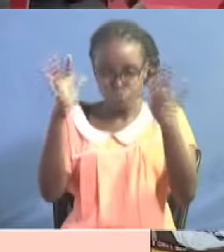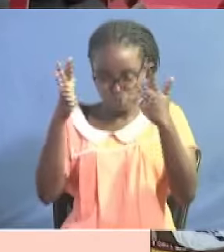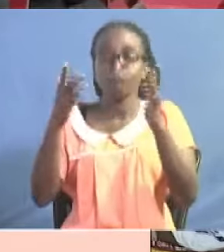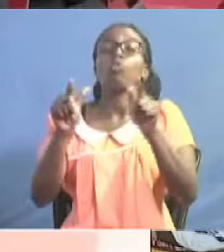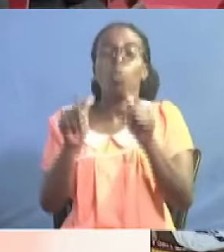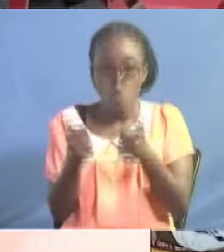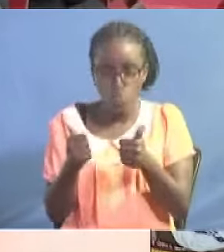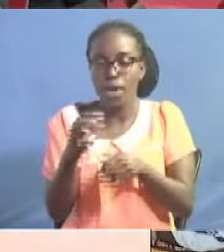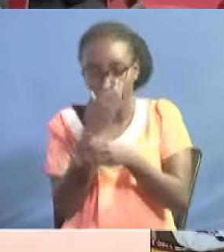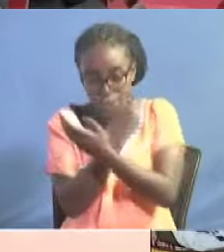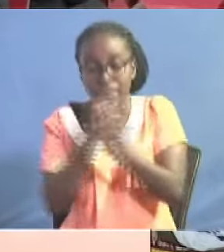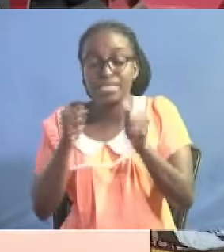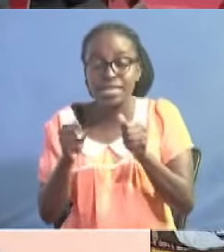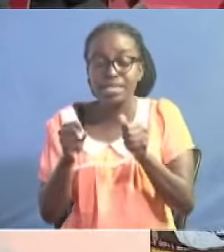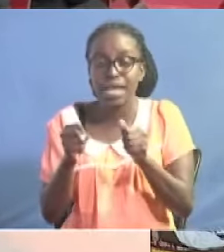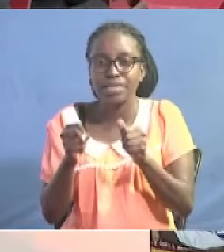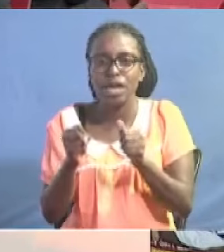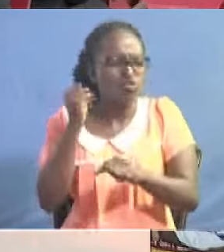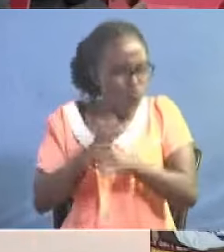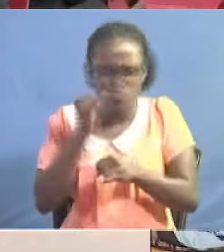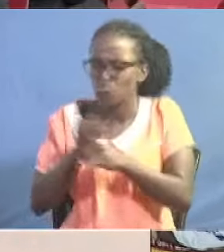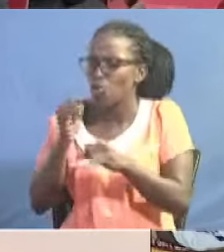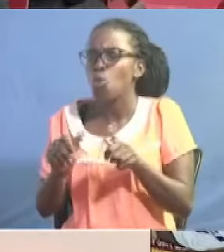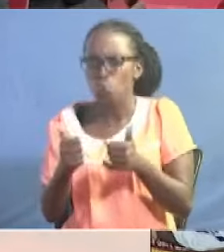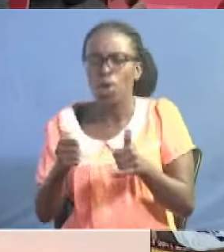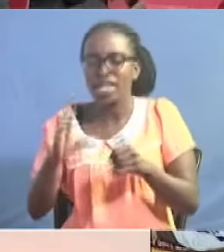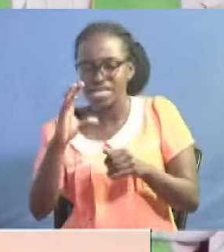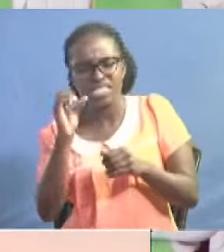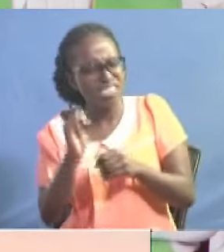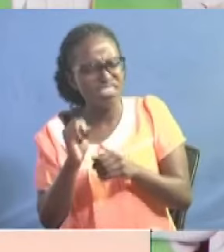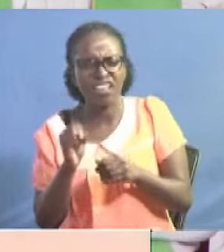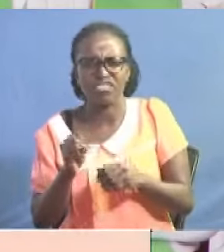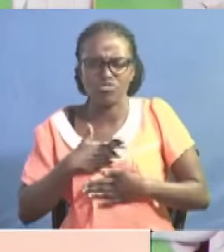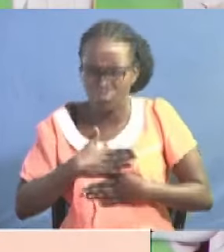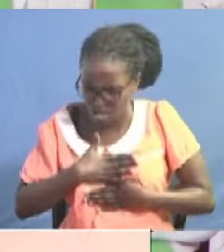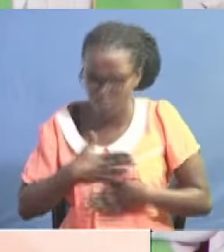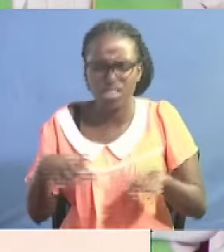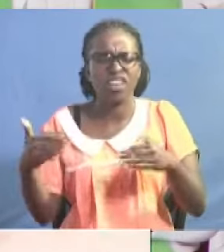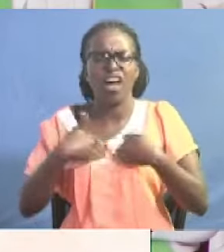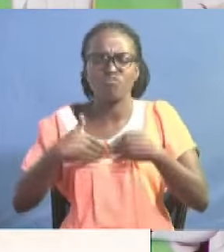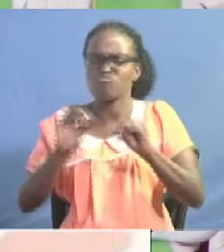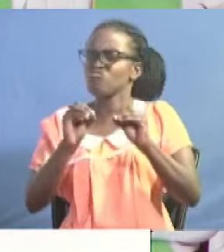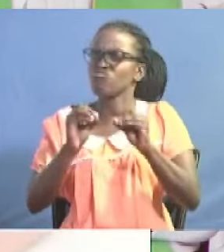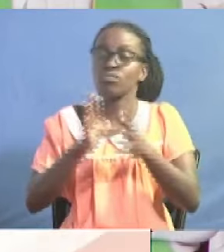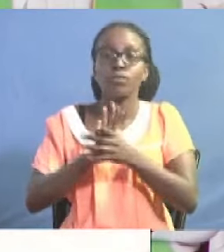kwamba utendakazi wa rais ulichongewa na mawaziri wasio na heshima. Kupitia ile